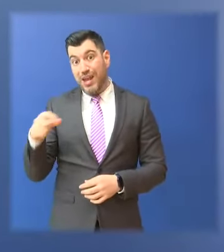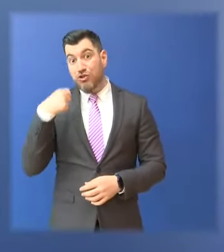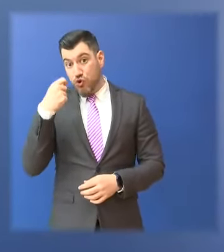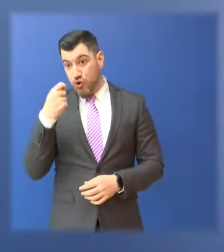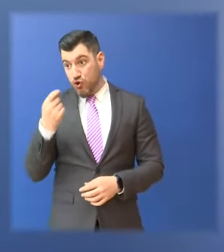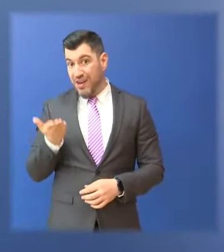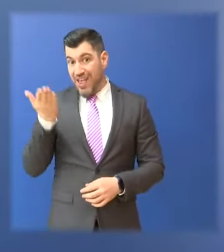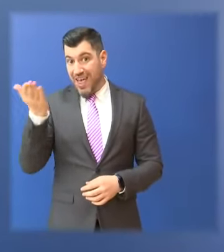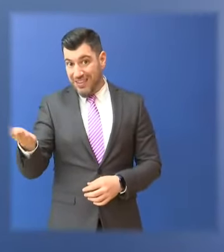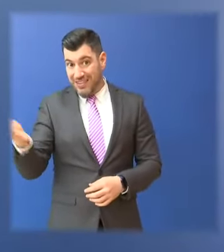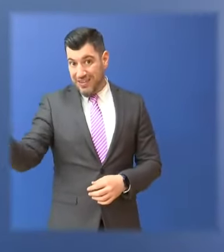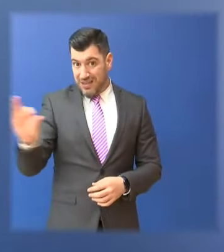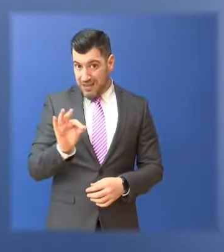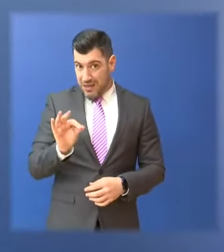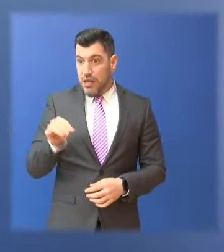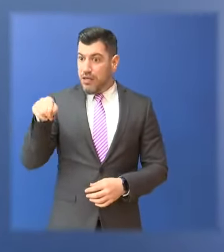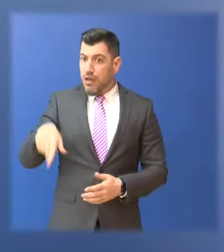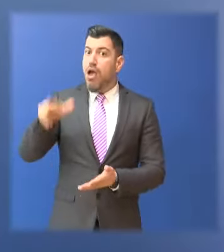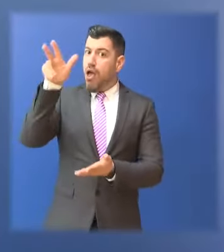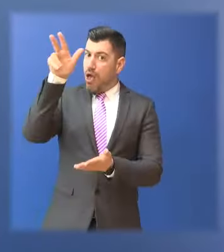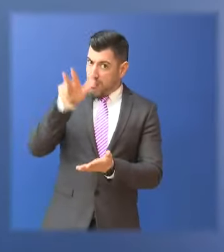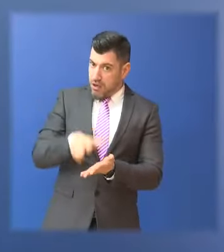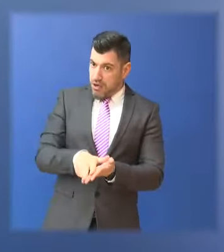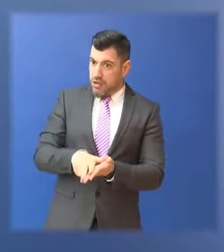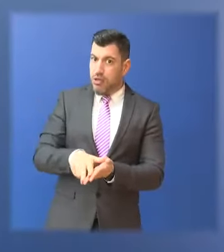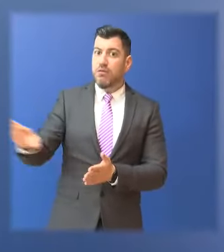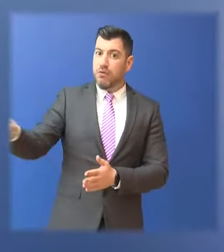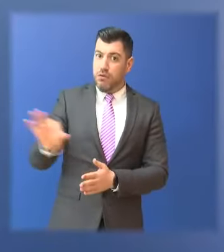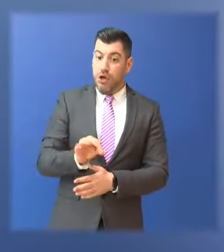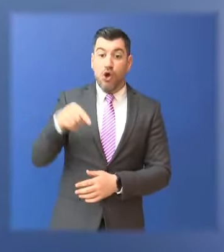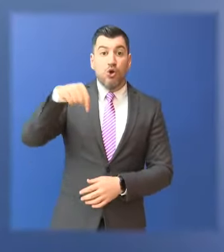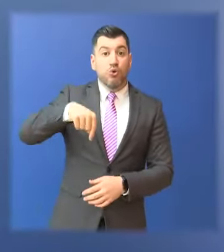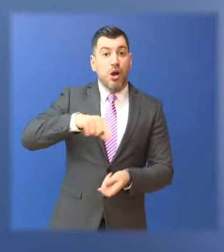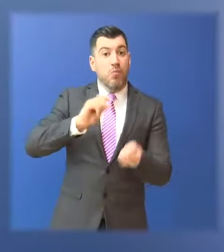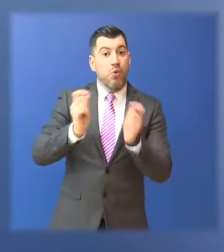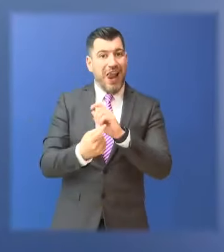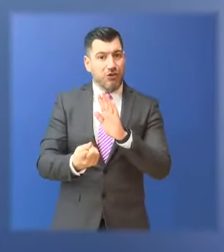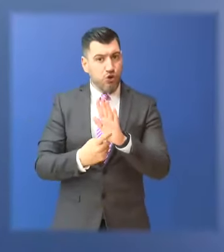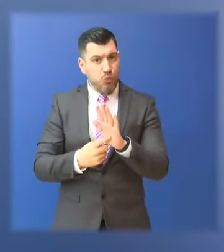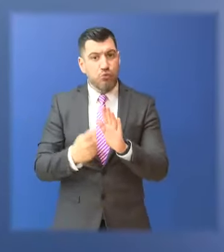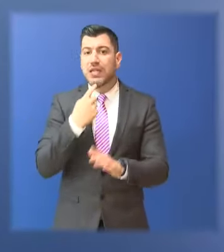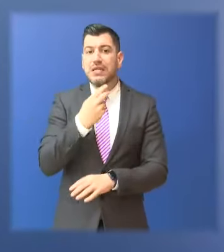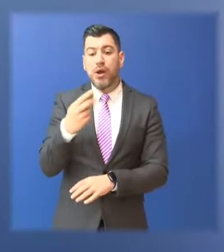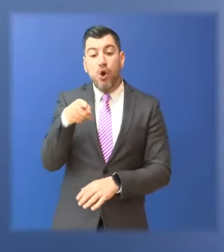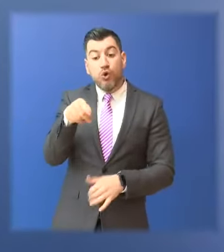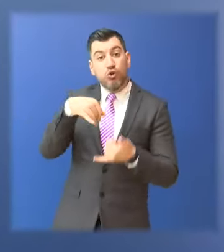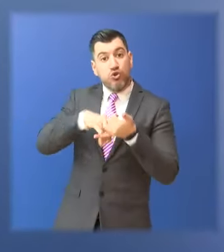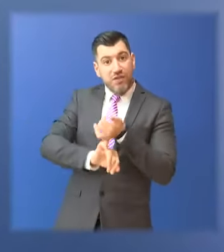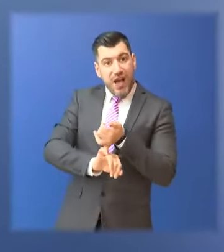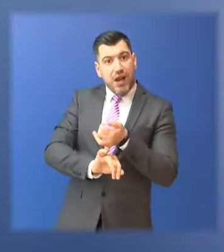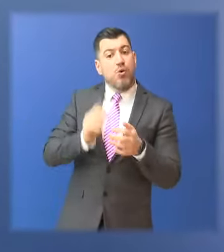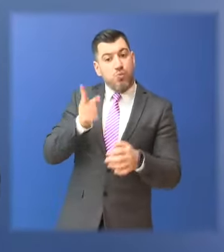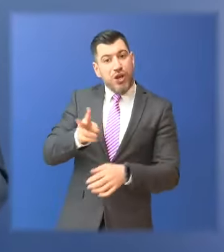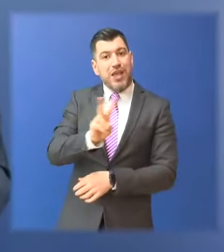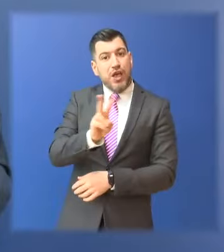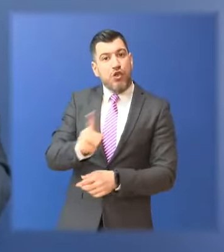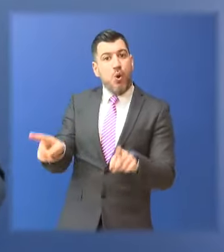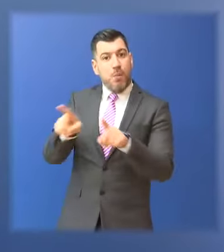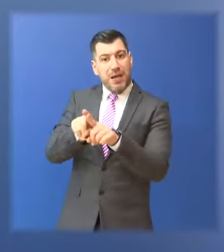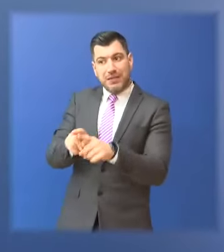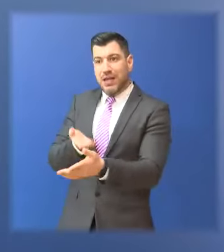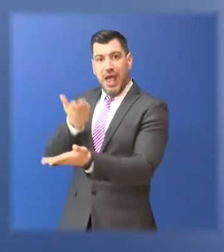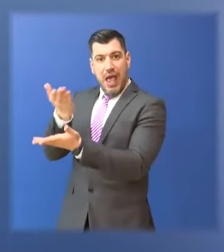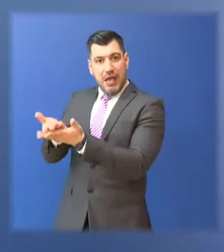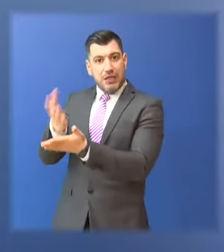νομοθετική παρέμβαση θα κρίνονται και θα εγκρίνονται και οι δύο που θα μεγαλώνουν αυτό το παιδί. Εκεί λοιπόν σταματάει η νομοθετική